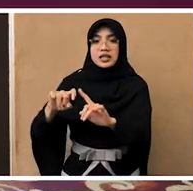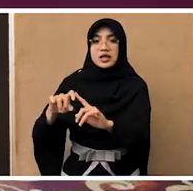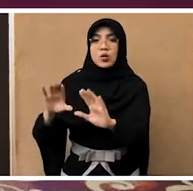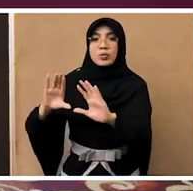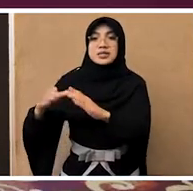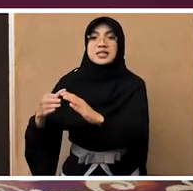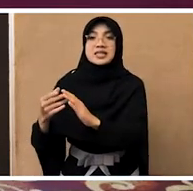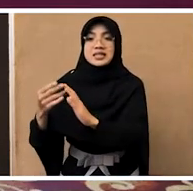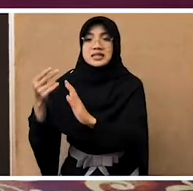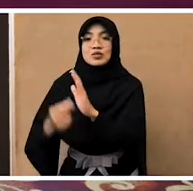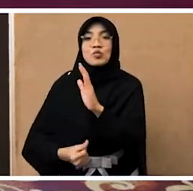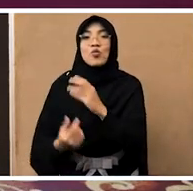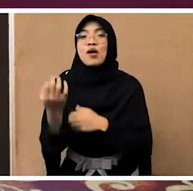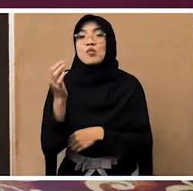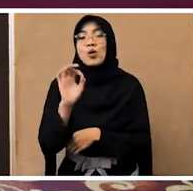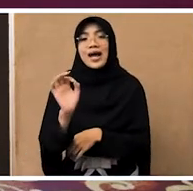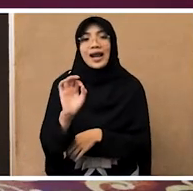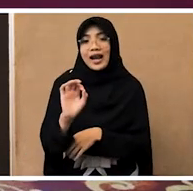uang pak